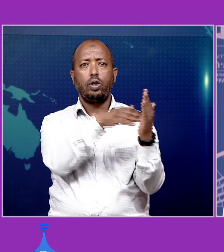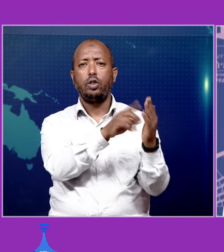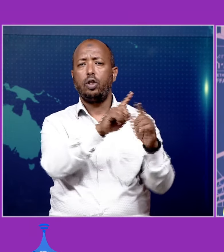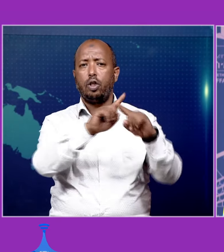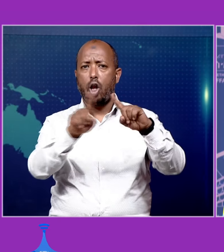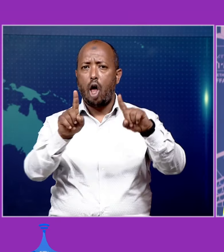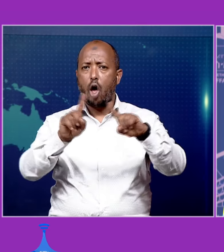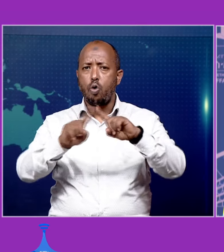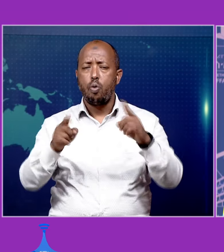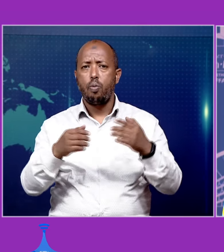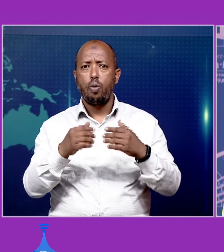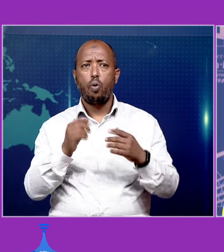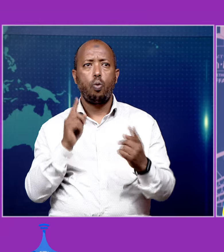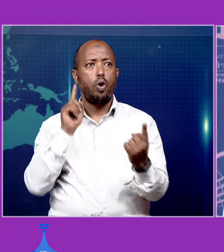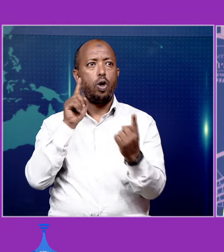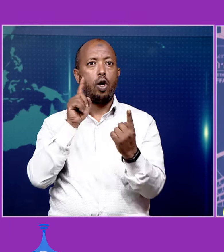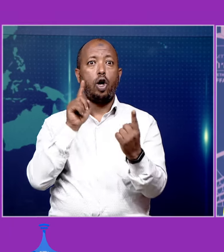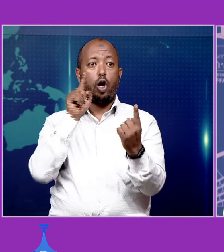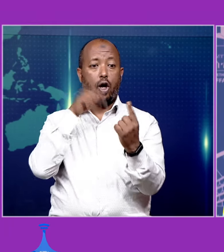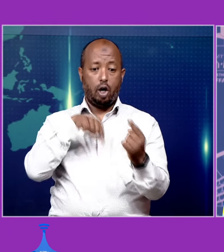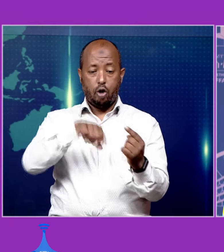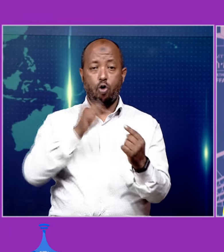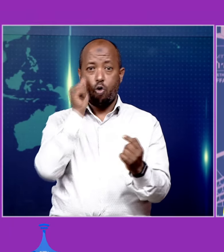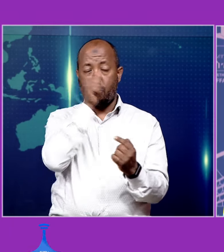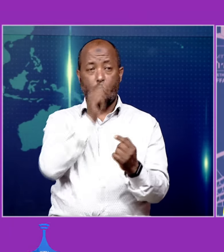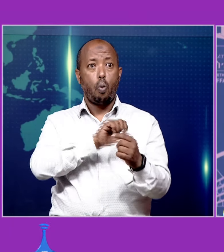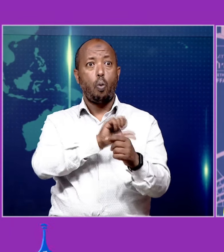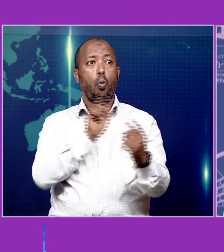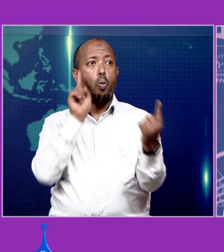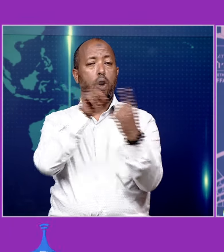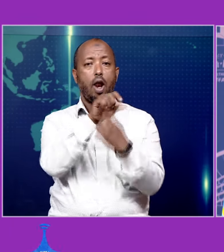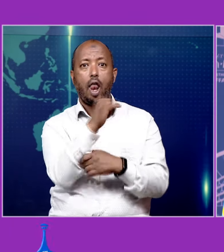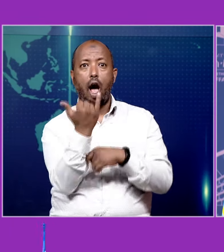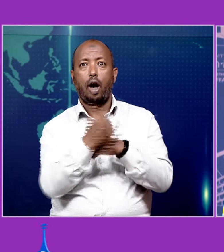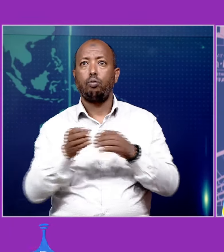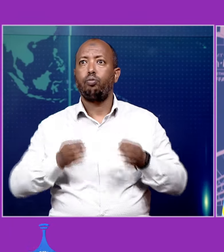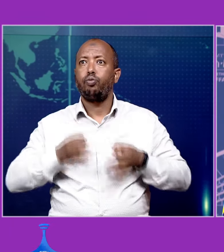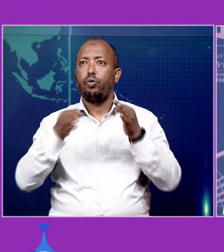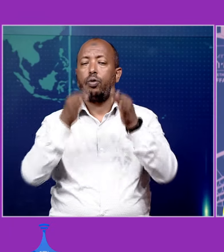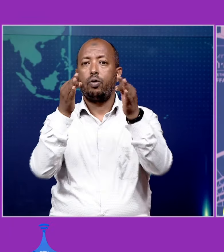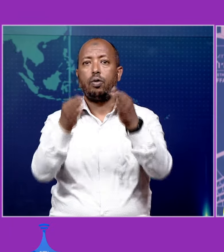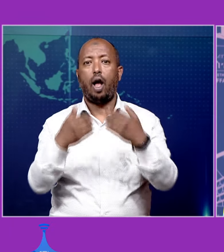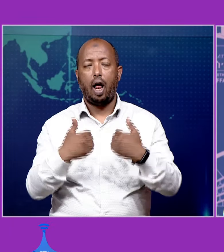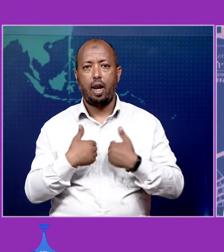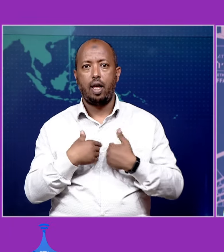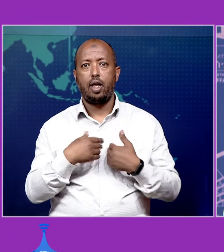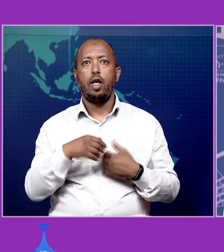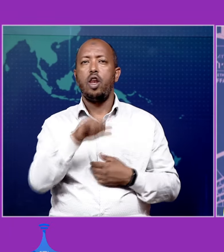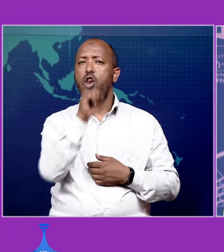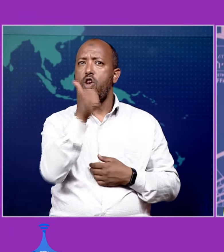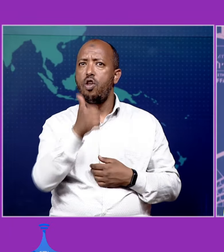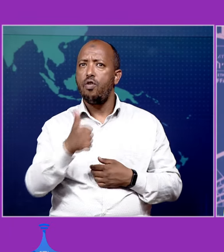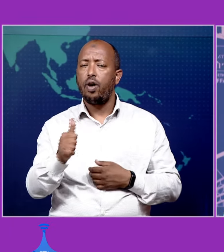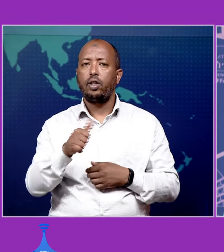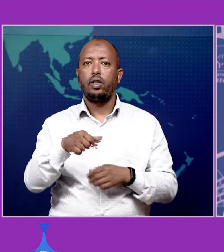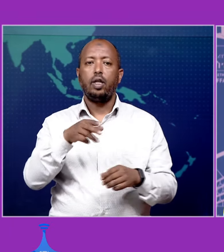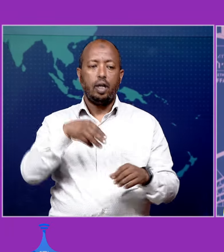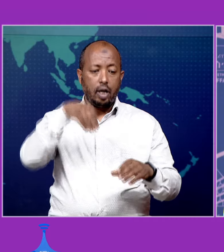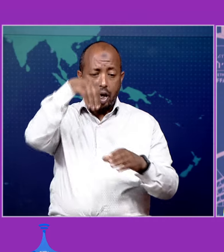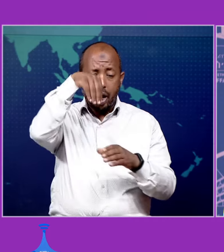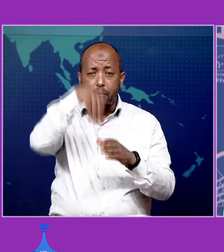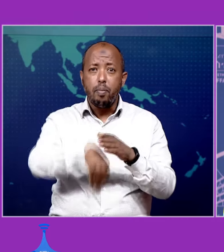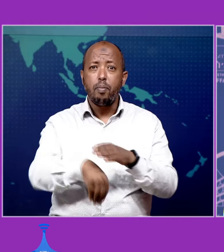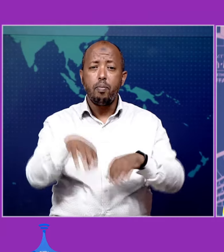ወንዞች የሉም የከርሰ ምድር የፀሐይ የነፋስ ኃይልም